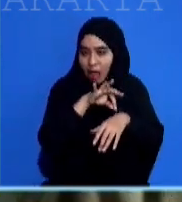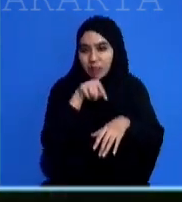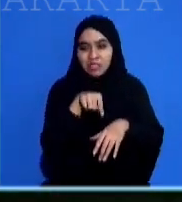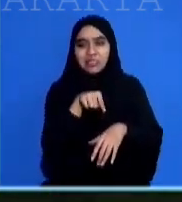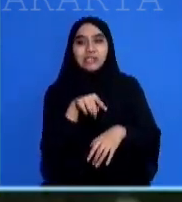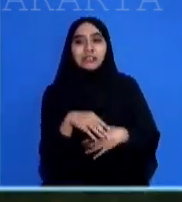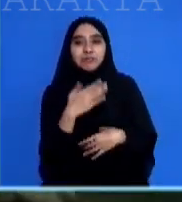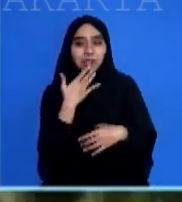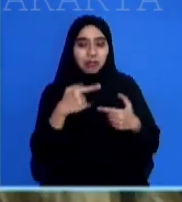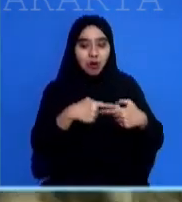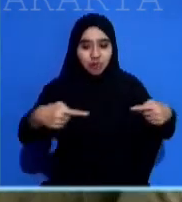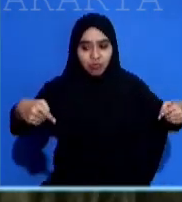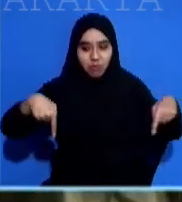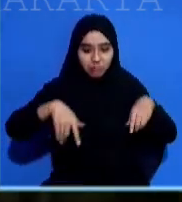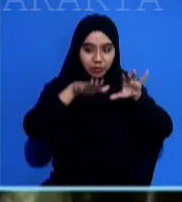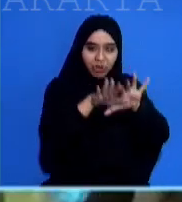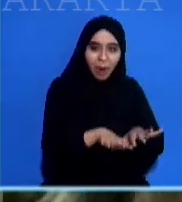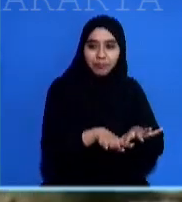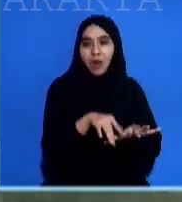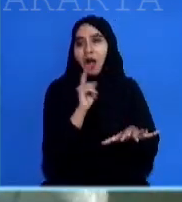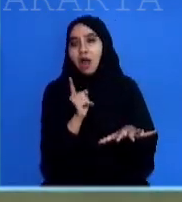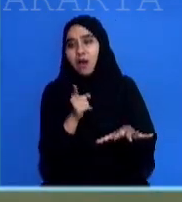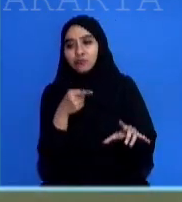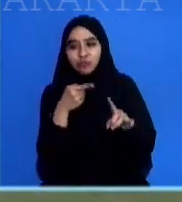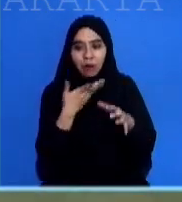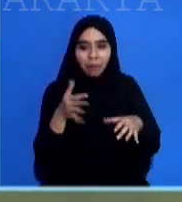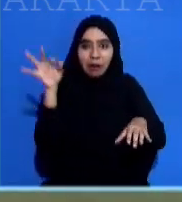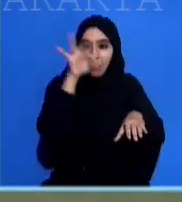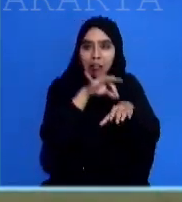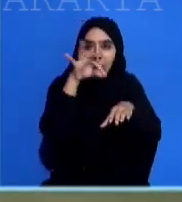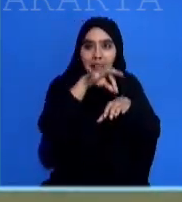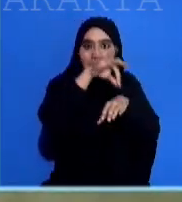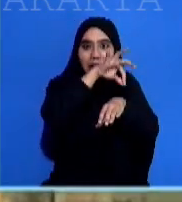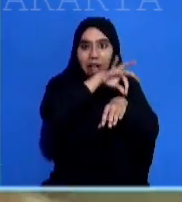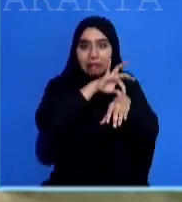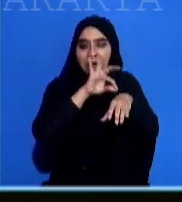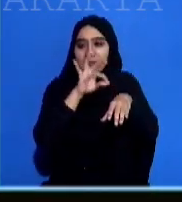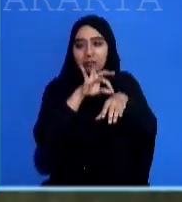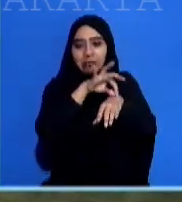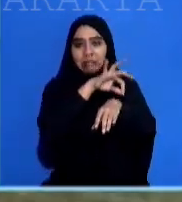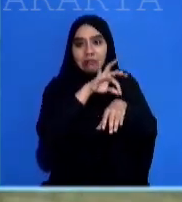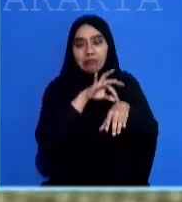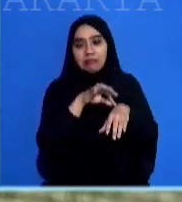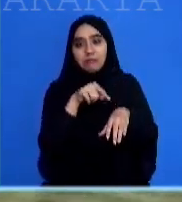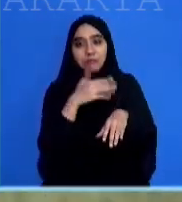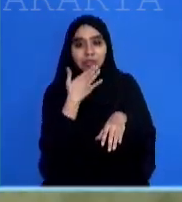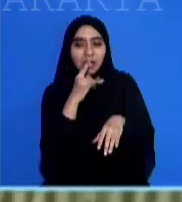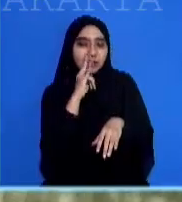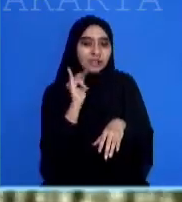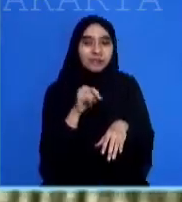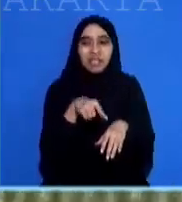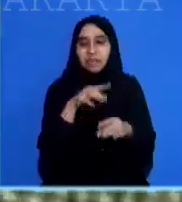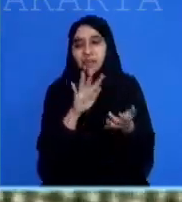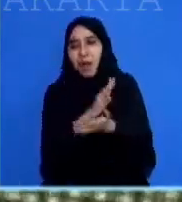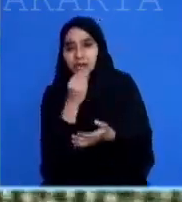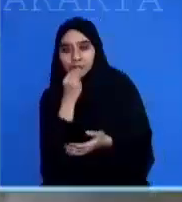mirunggan ingkang dipun jangkepi kelaras kangge mencokipun laler bsf sawetawis limbah balik Rya arupi janganan woh-wohan